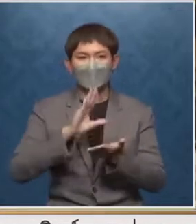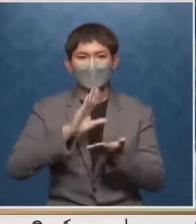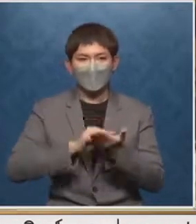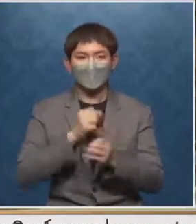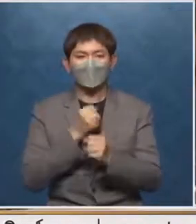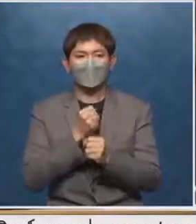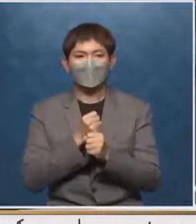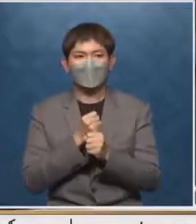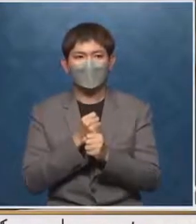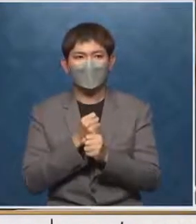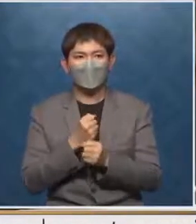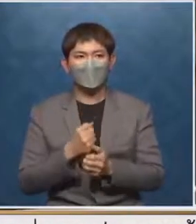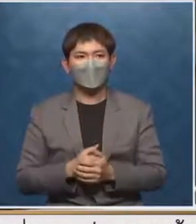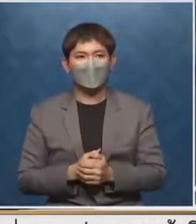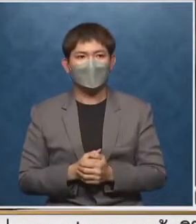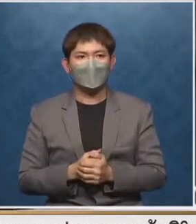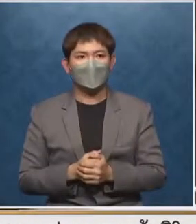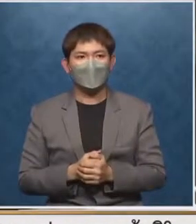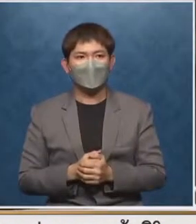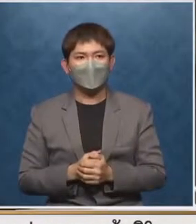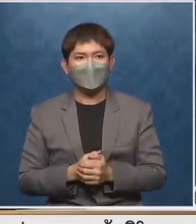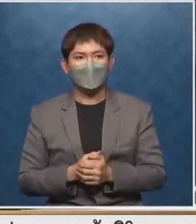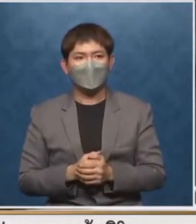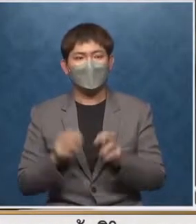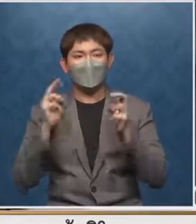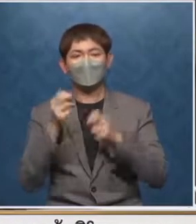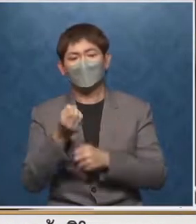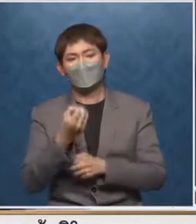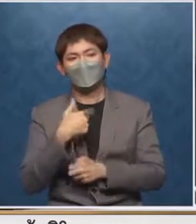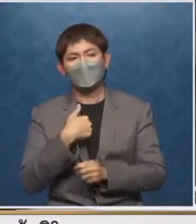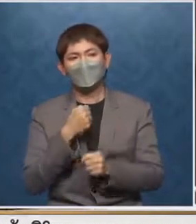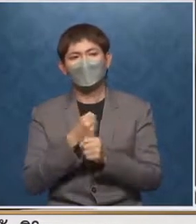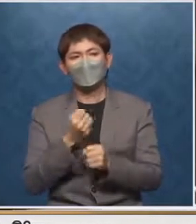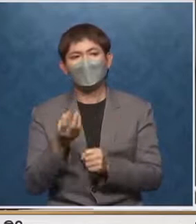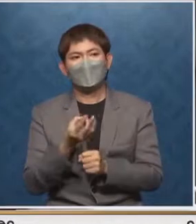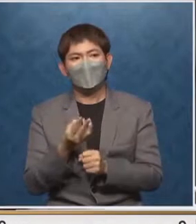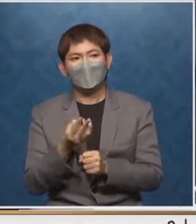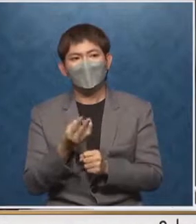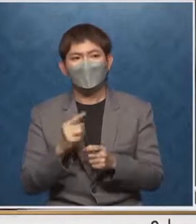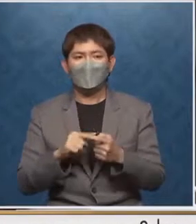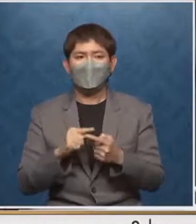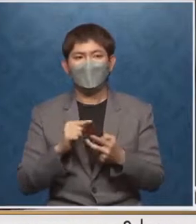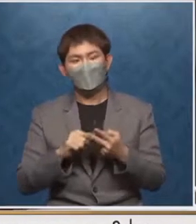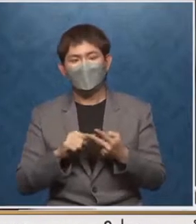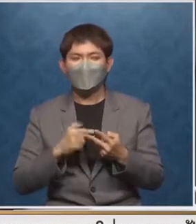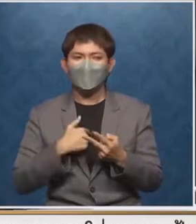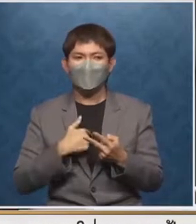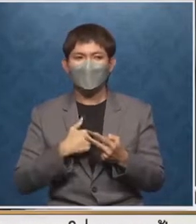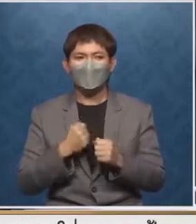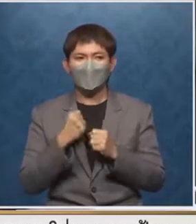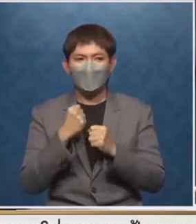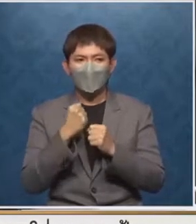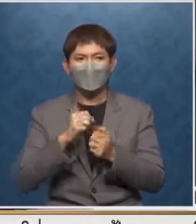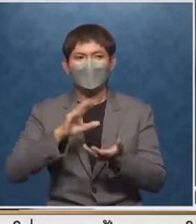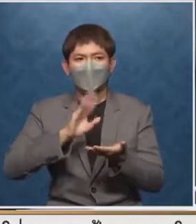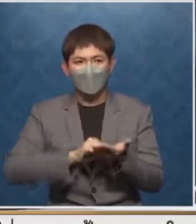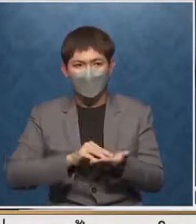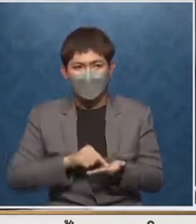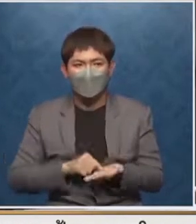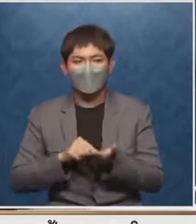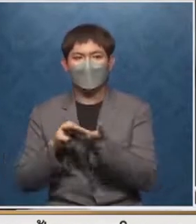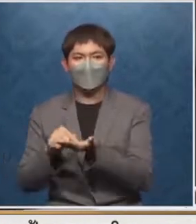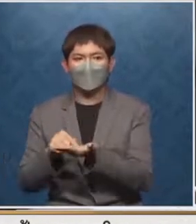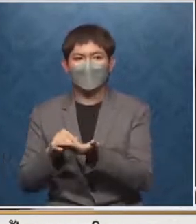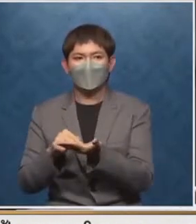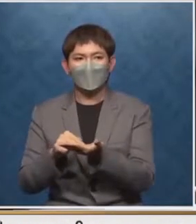นินการนะครับส่วนที่ท่านเห็นว่าเราทำน้อยไปนะครับก็ จะนำความเห็นนี้ไ